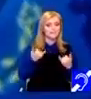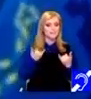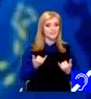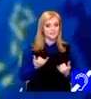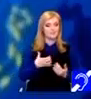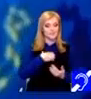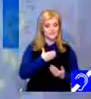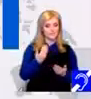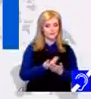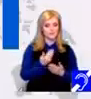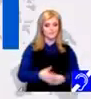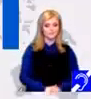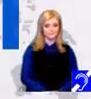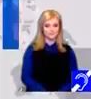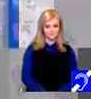câteva titluri.